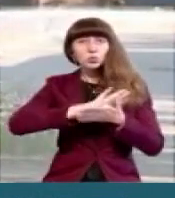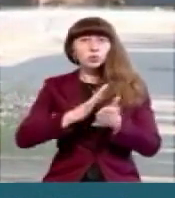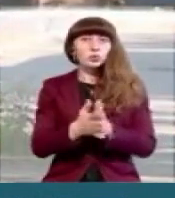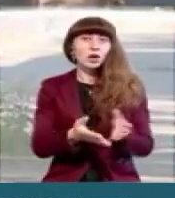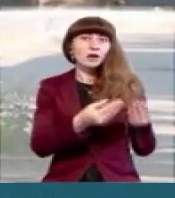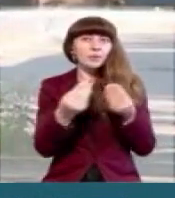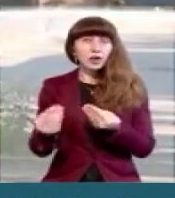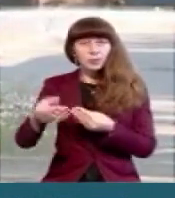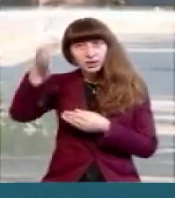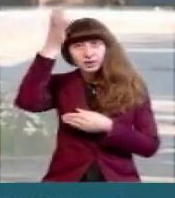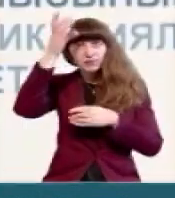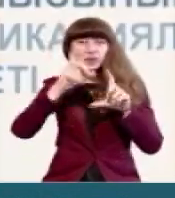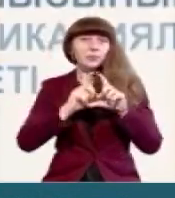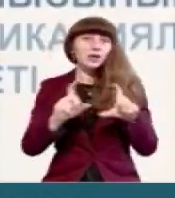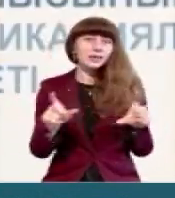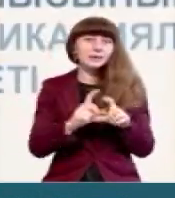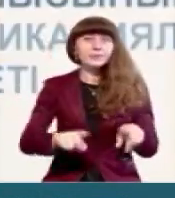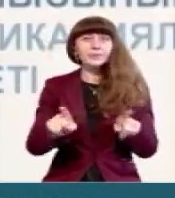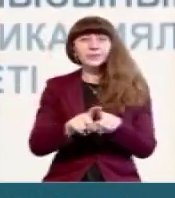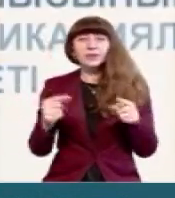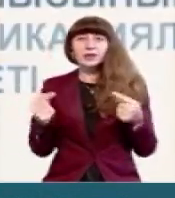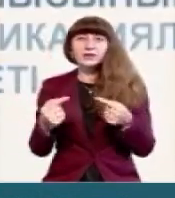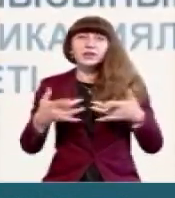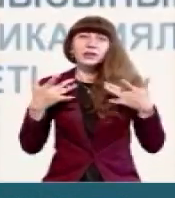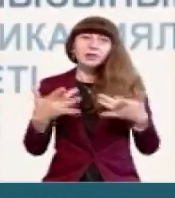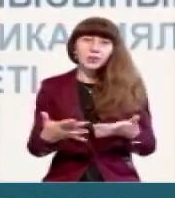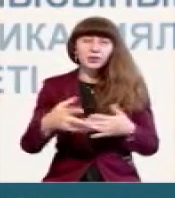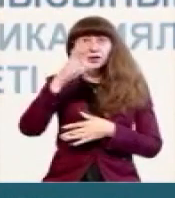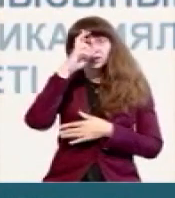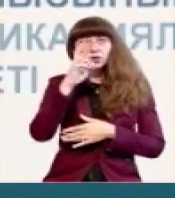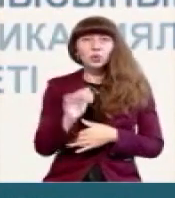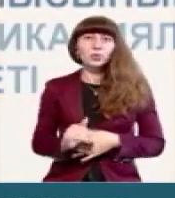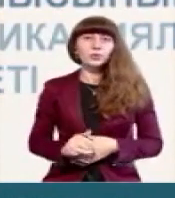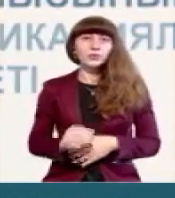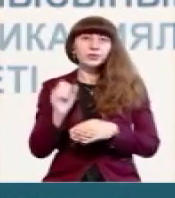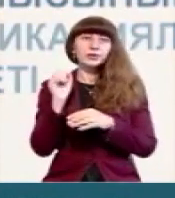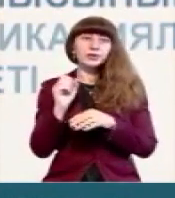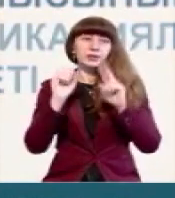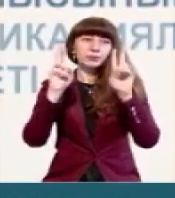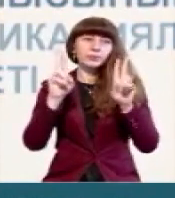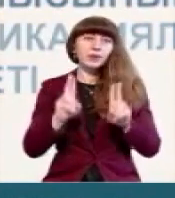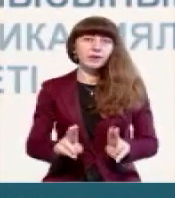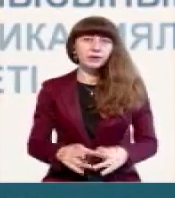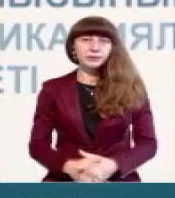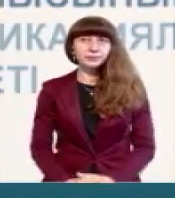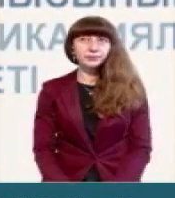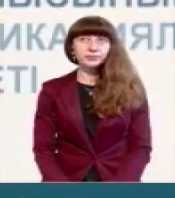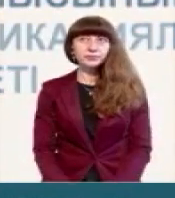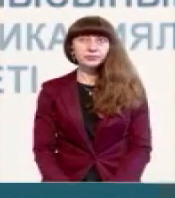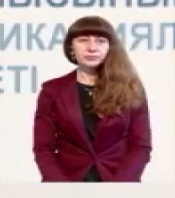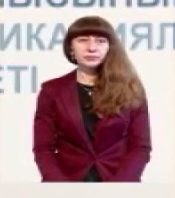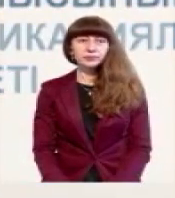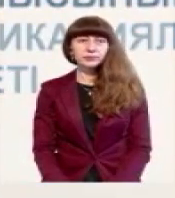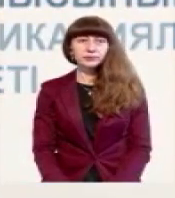міндетті стандарттың талаптарына сәйкес. Бүгінгі таңда орта білім беру ұйымдарында біліктілік талаптарына сәйкестік мәселесі ең өзекті болып